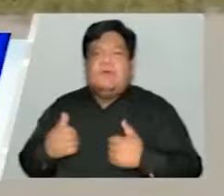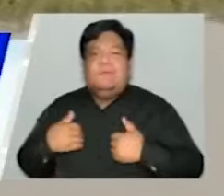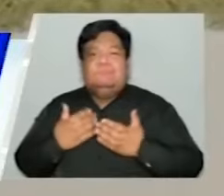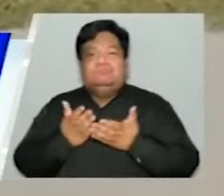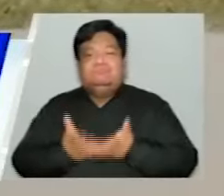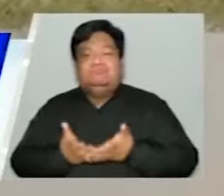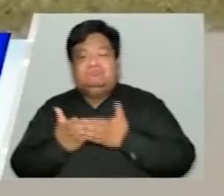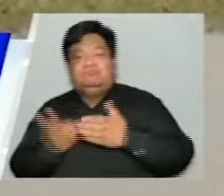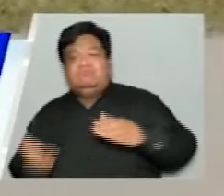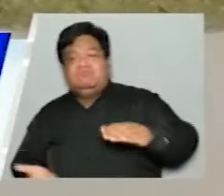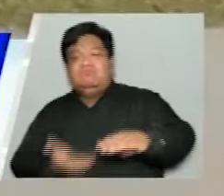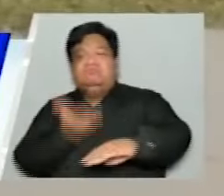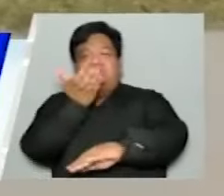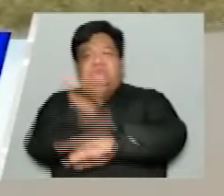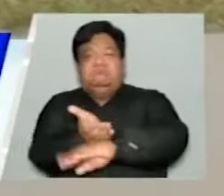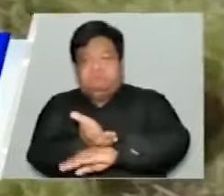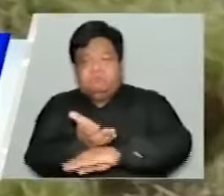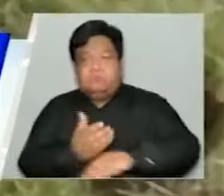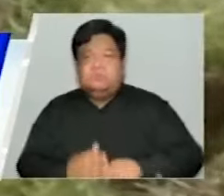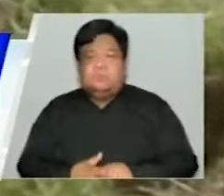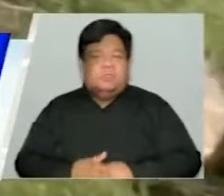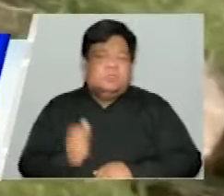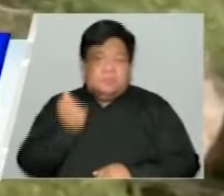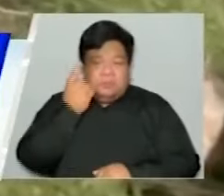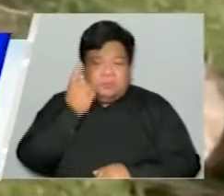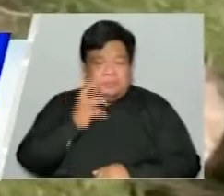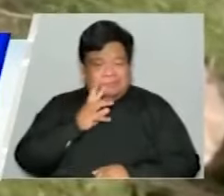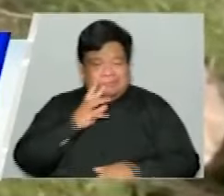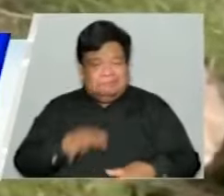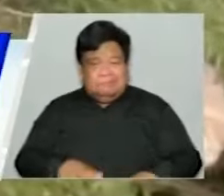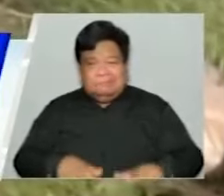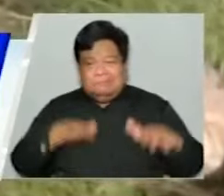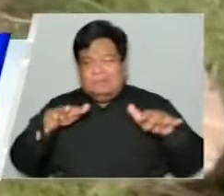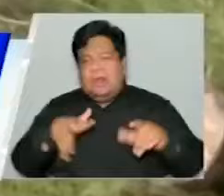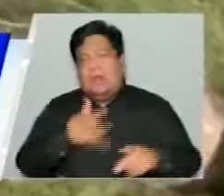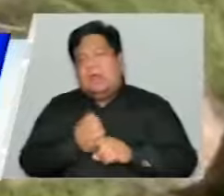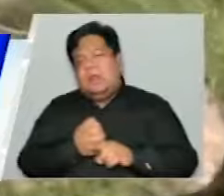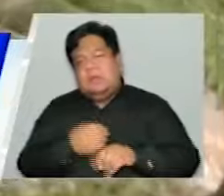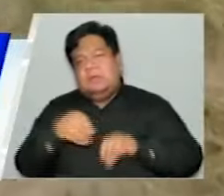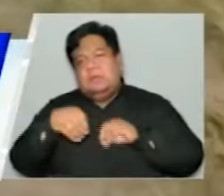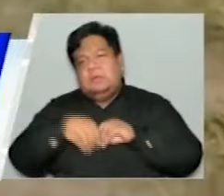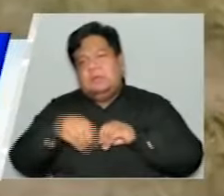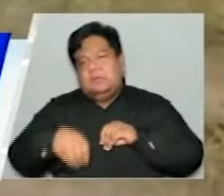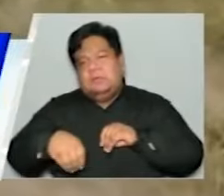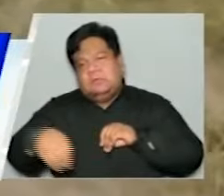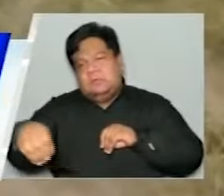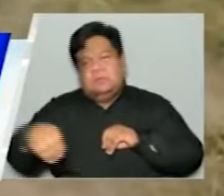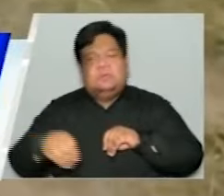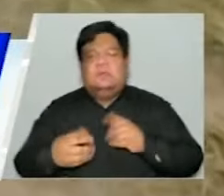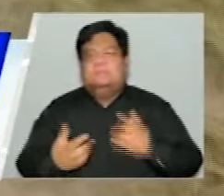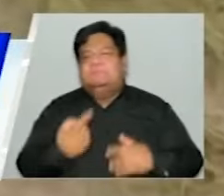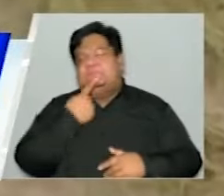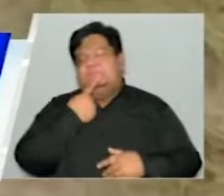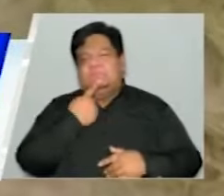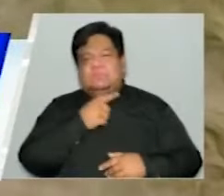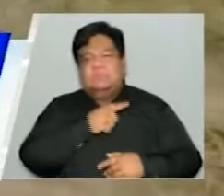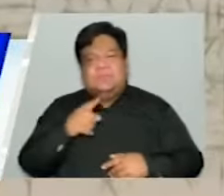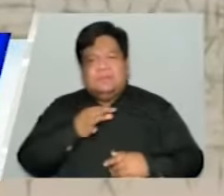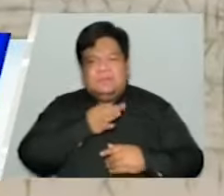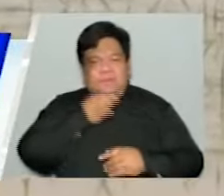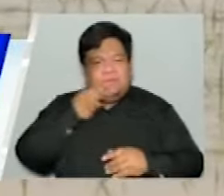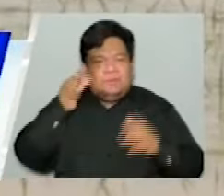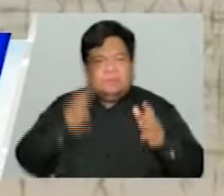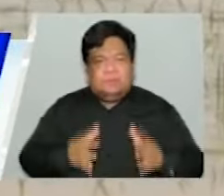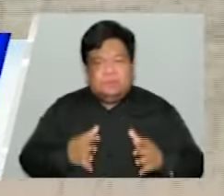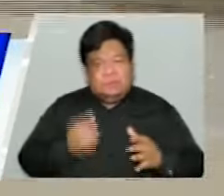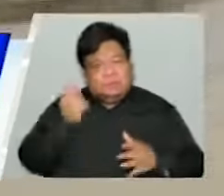Damay rin sa baha ang ekta-ektaryang sakahan sa bayan ng Santa Teresita, kaya labis ang panghihinay ng mga magsasaka. Sa Desyembre na raw kasi sana nila